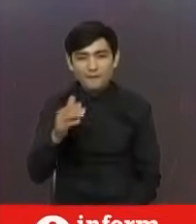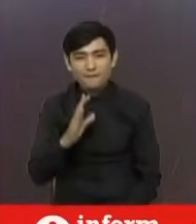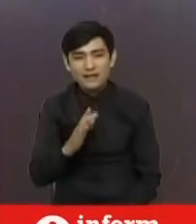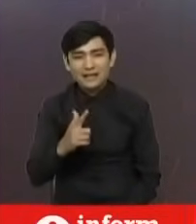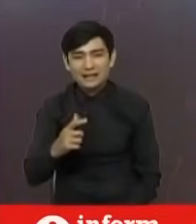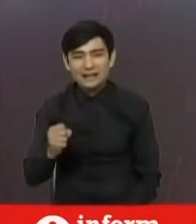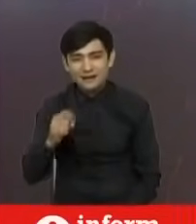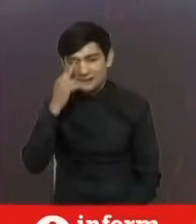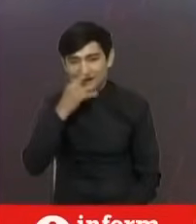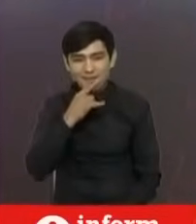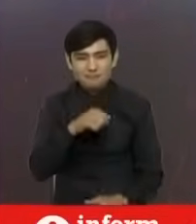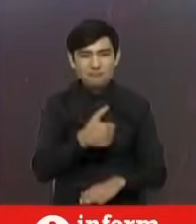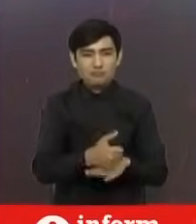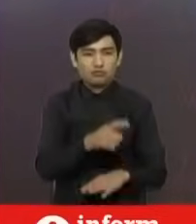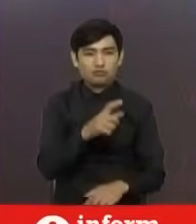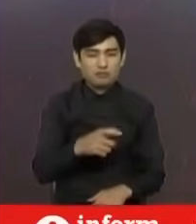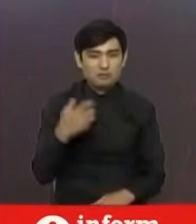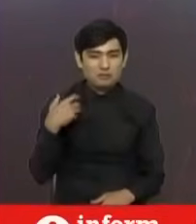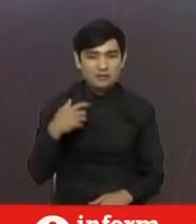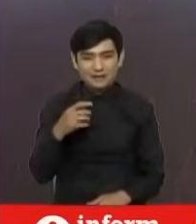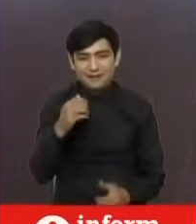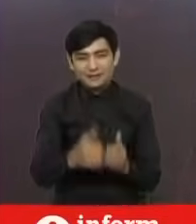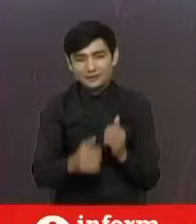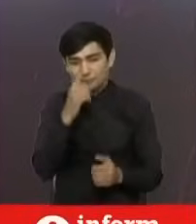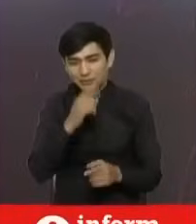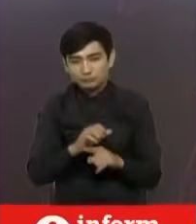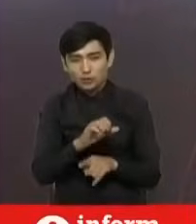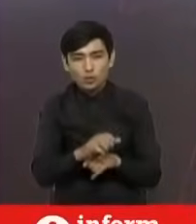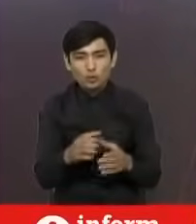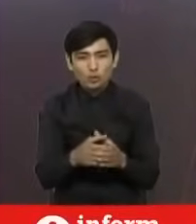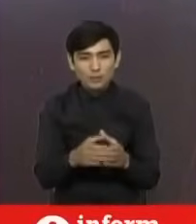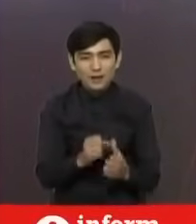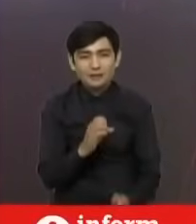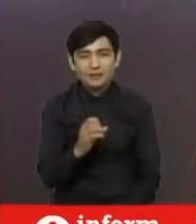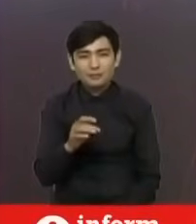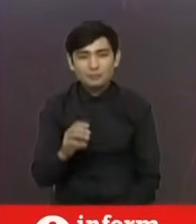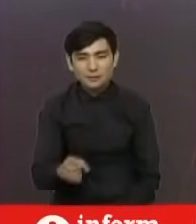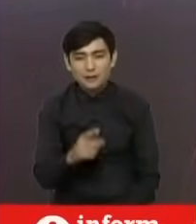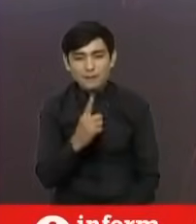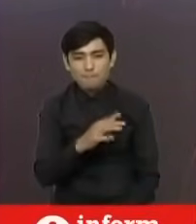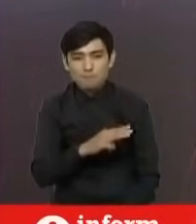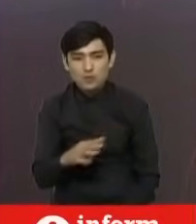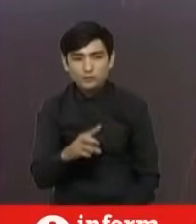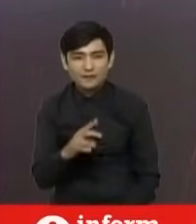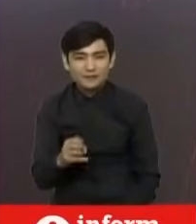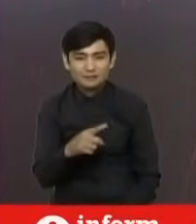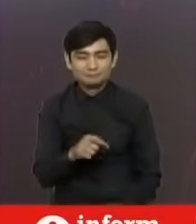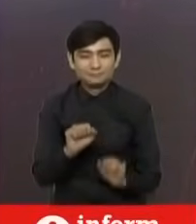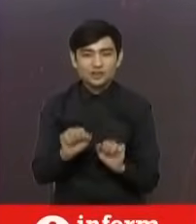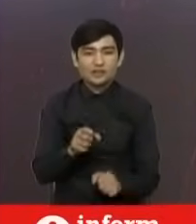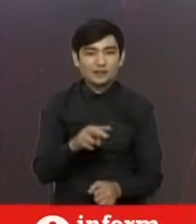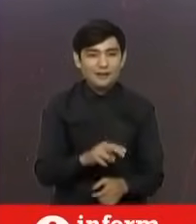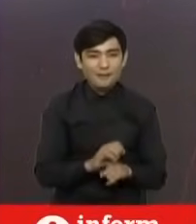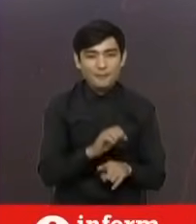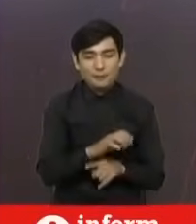принадлежащей казахстанскому олигарху, ежемесячно переводили группировки Асанбека по 1 миллиону сомов в обмен на покровительство. По